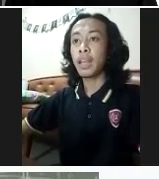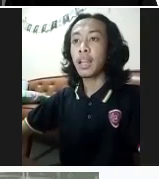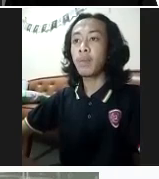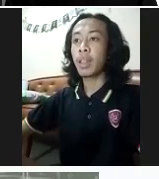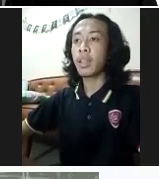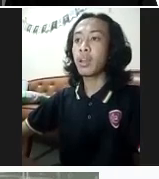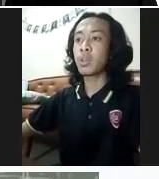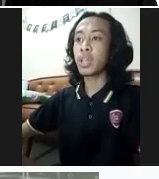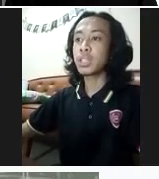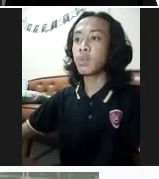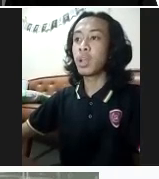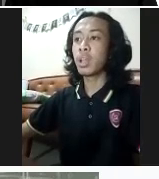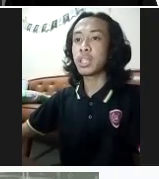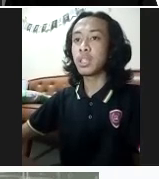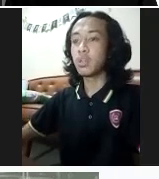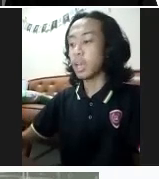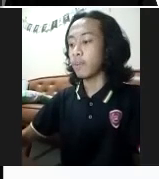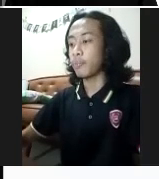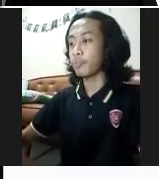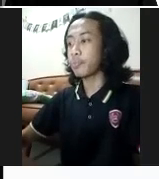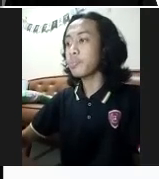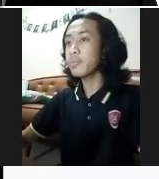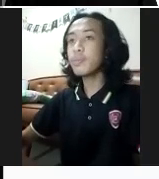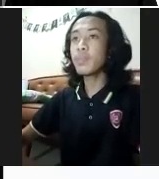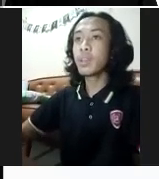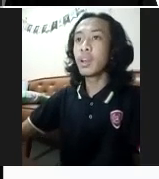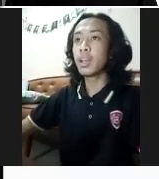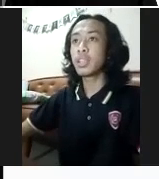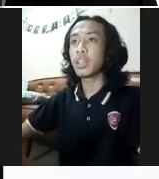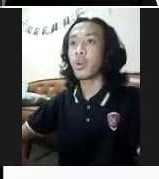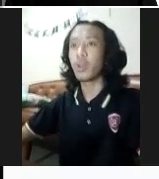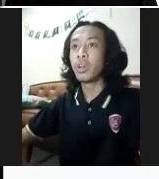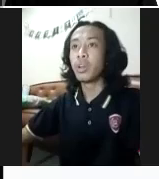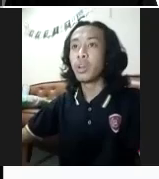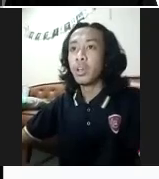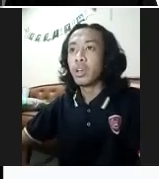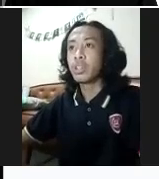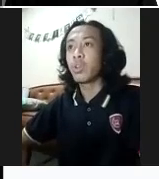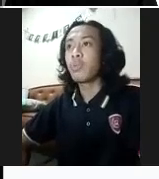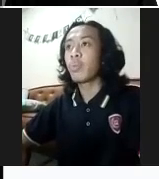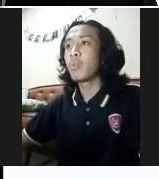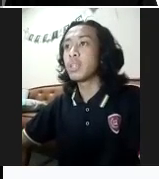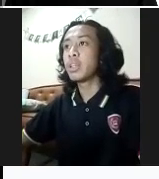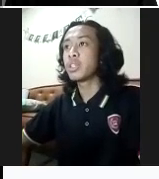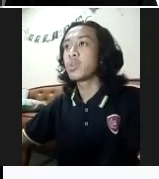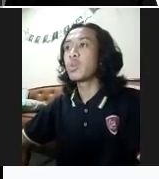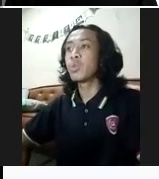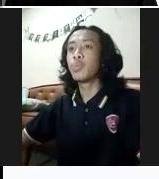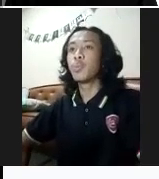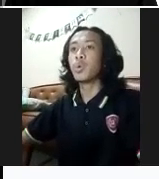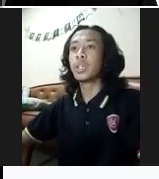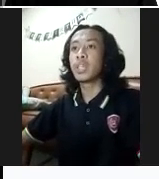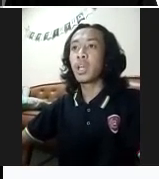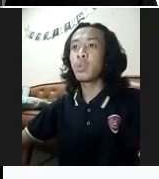menarik dalam kaitannya dengan konteks modernisasi dunia. Ada eksterior. Eksterior Pavilion Brazil ESCO